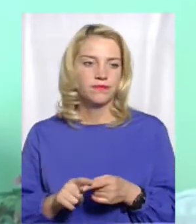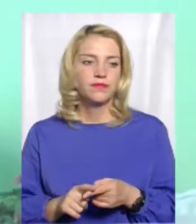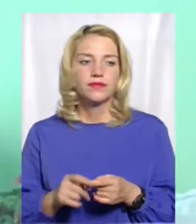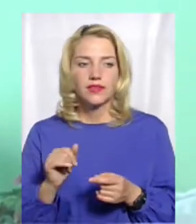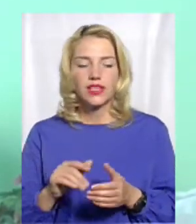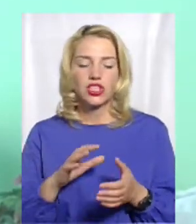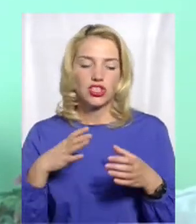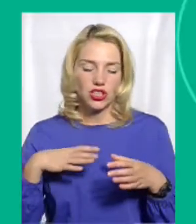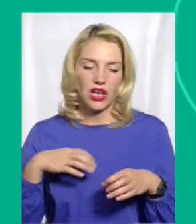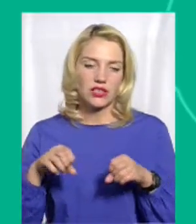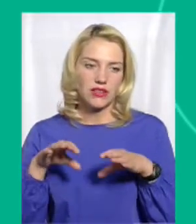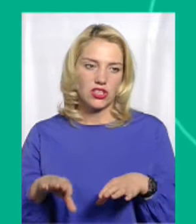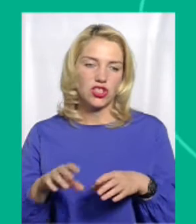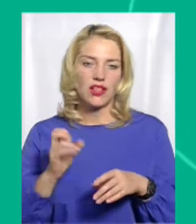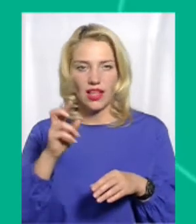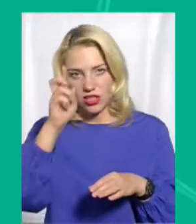на державному рівні.